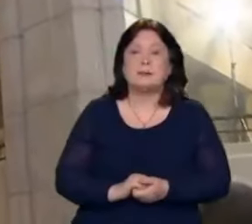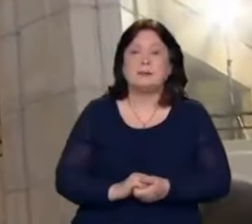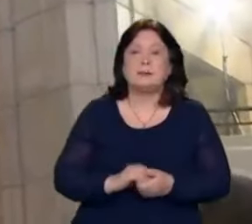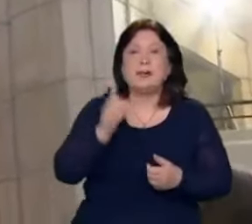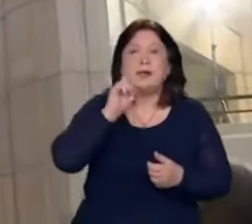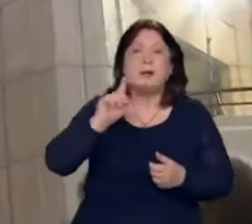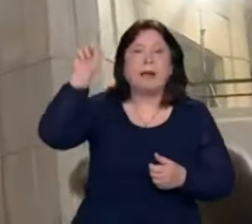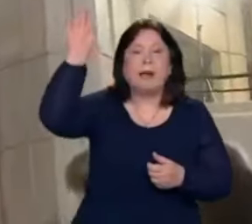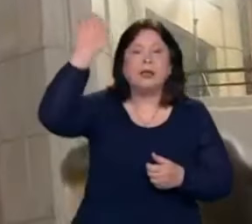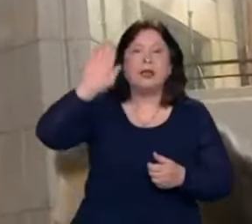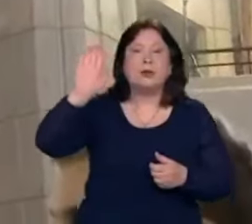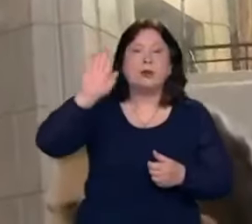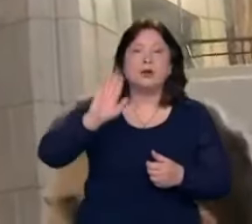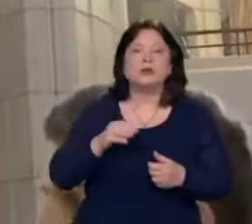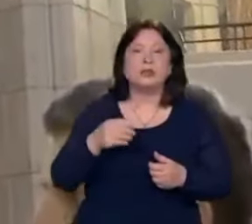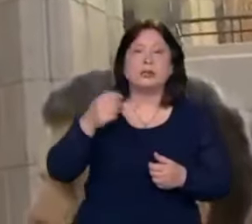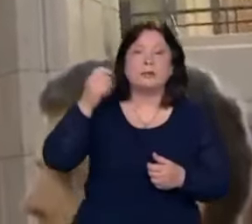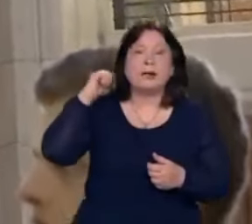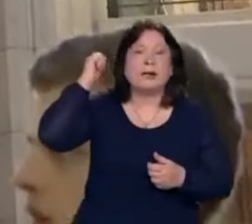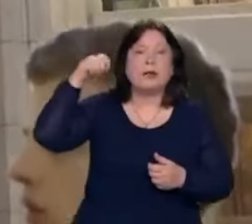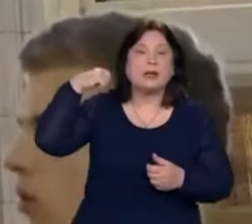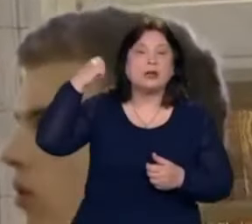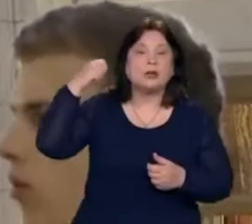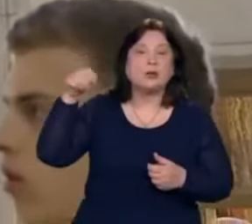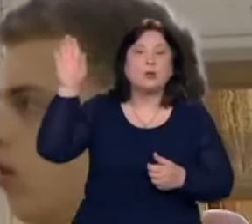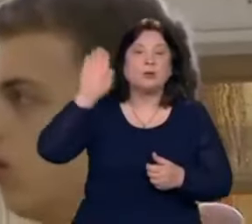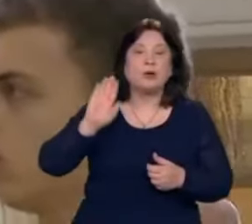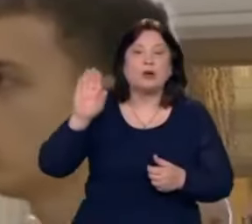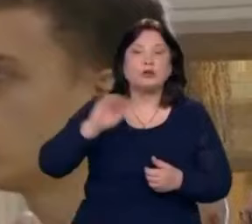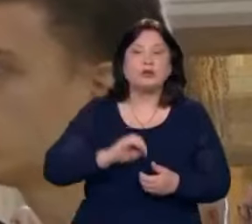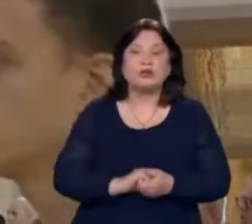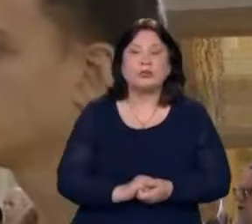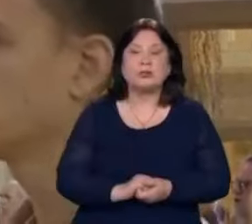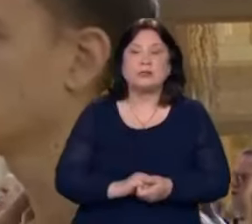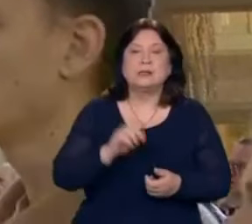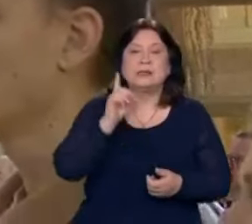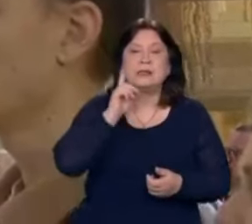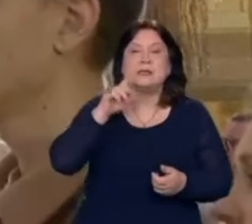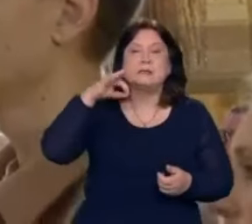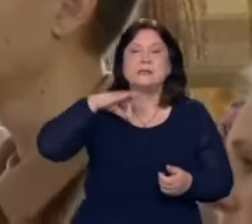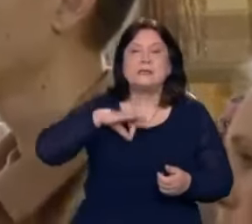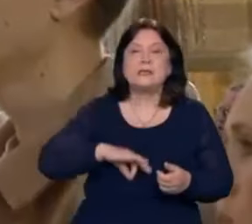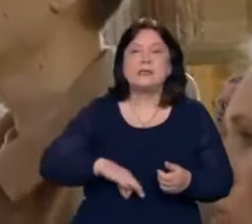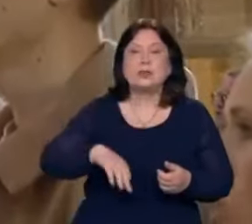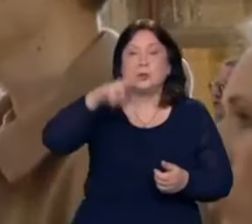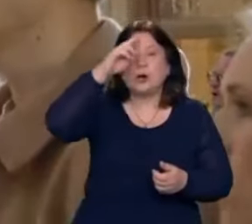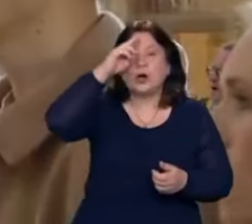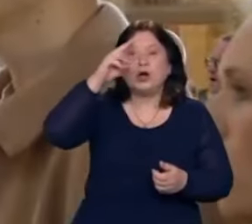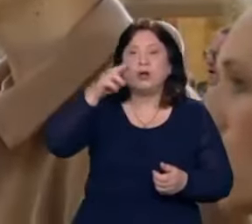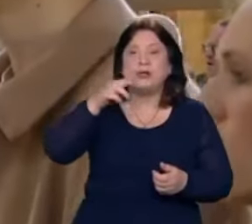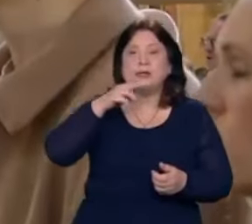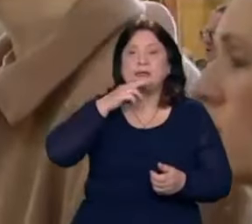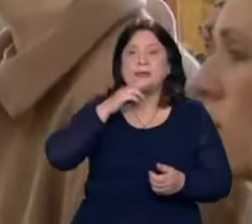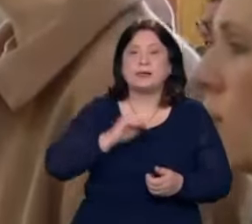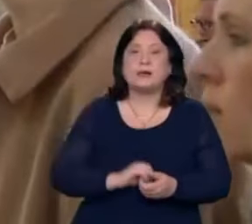Chryste Panie Boże baranku Boży Synu